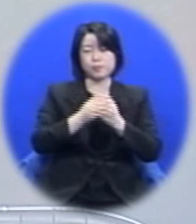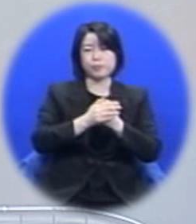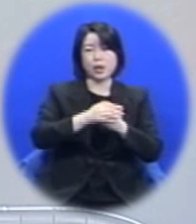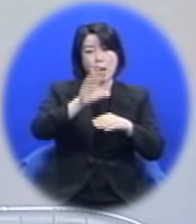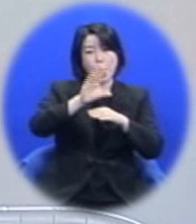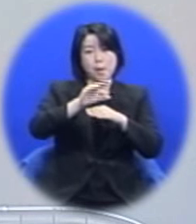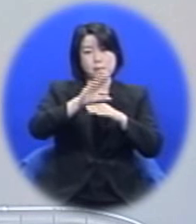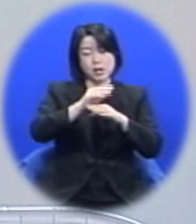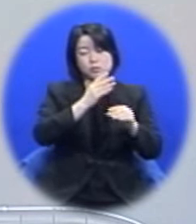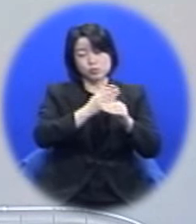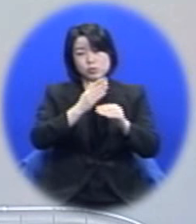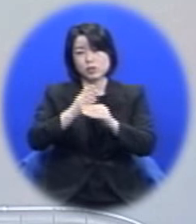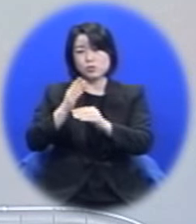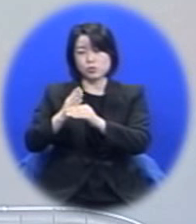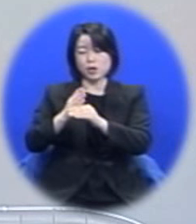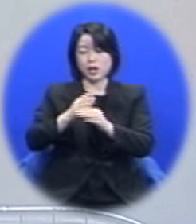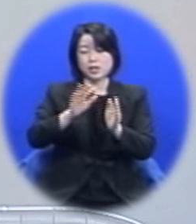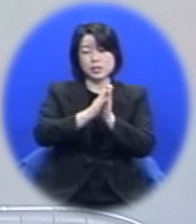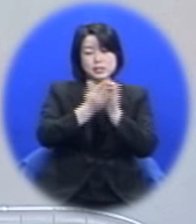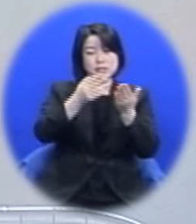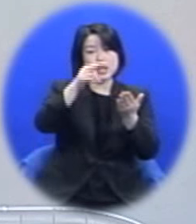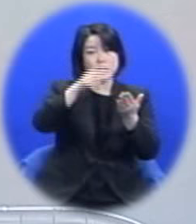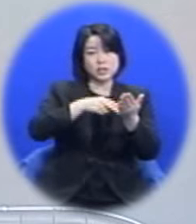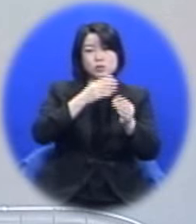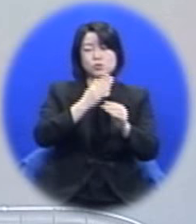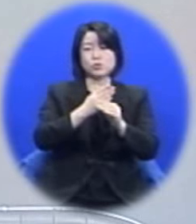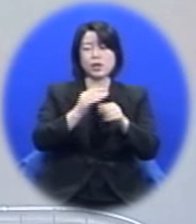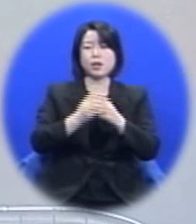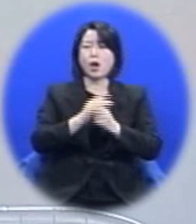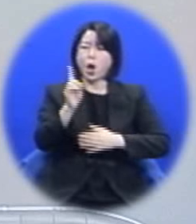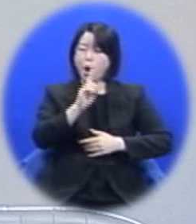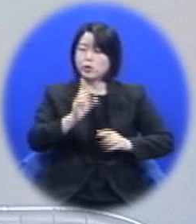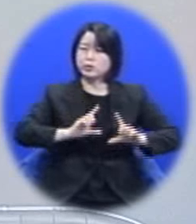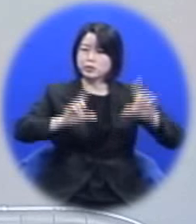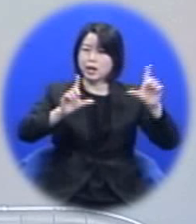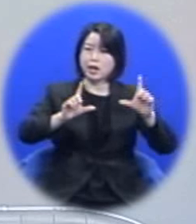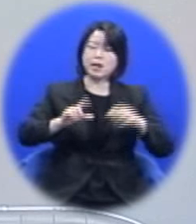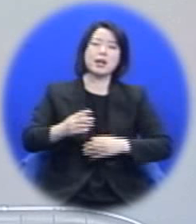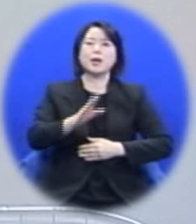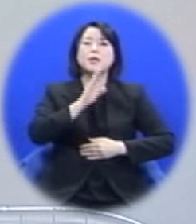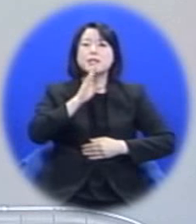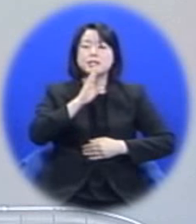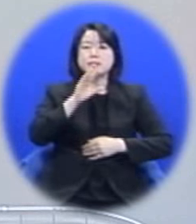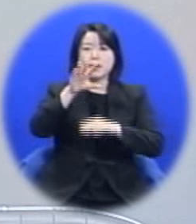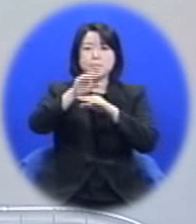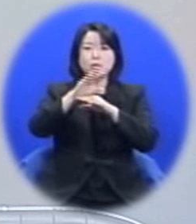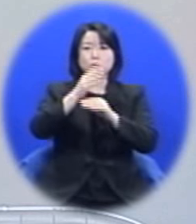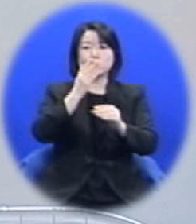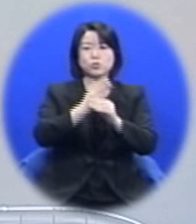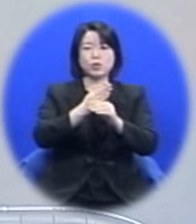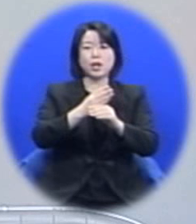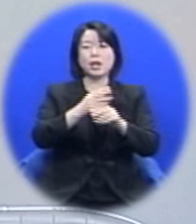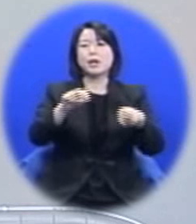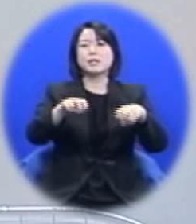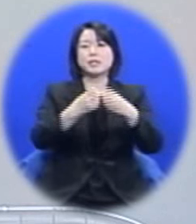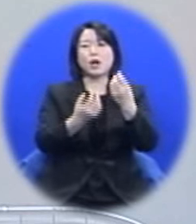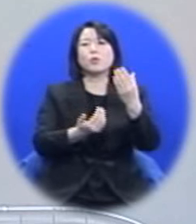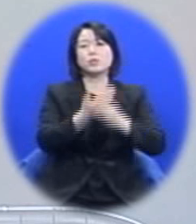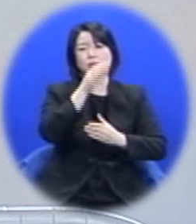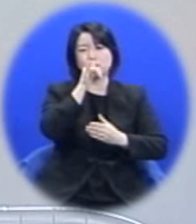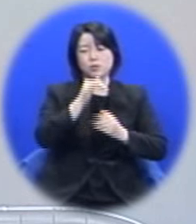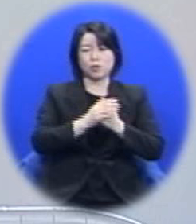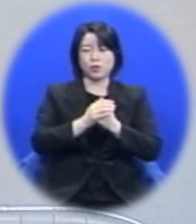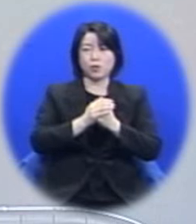짬짬이 책을 읽어가는데 생방송 중에 방송 사고가 하나 일어났어요. 기술진이